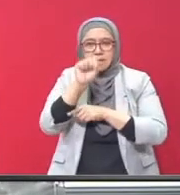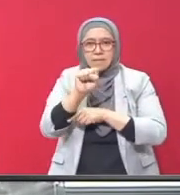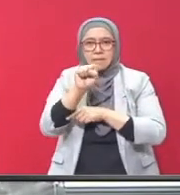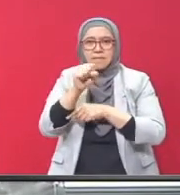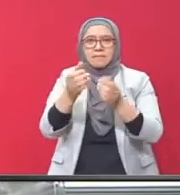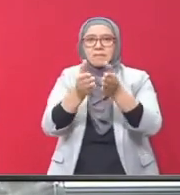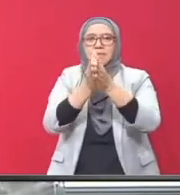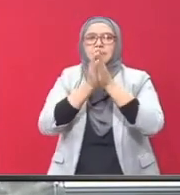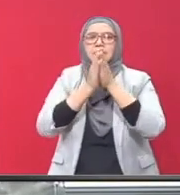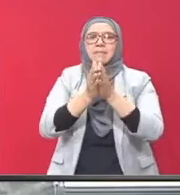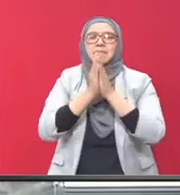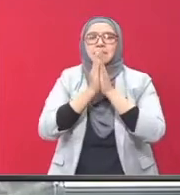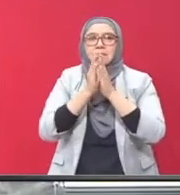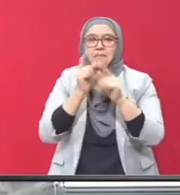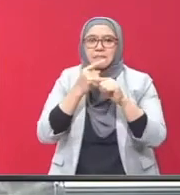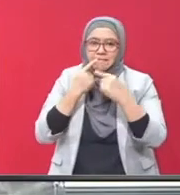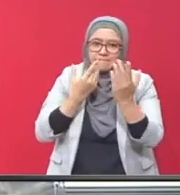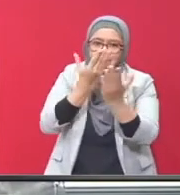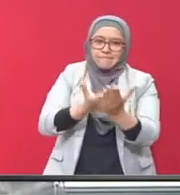tuntutan palsu